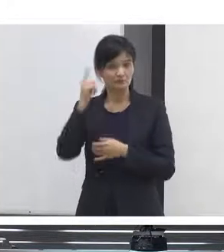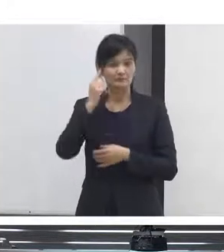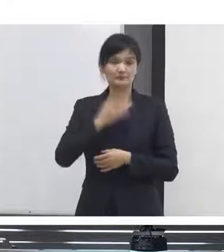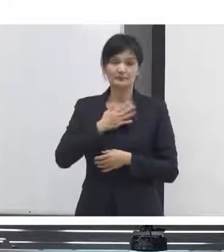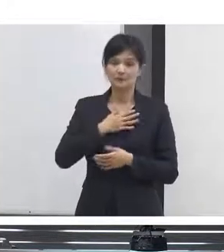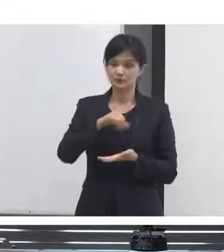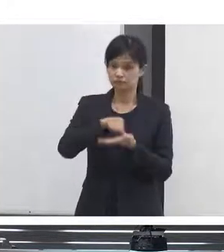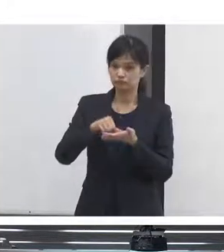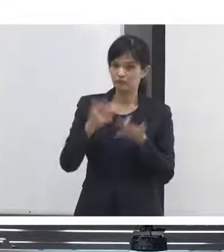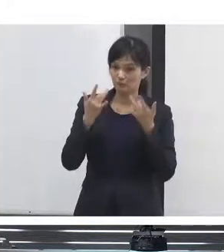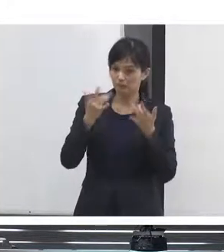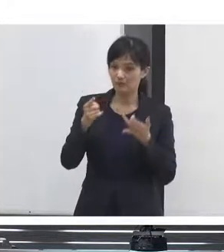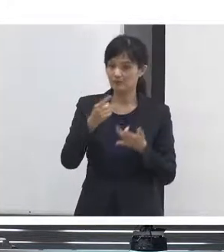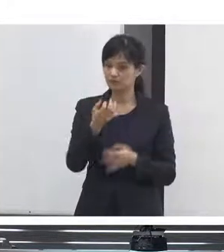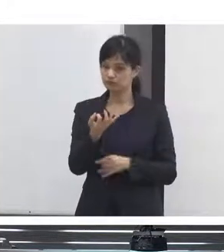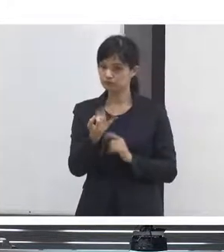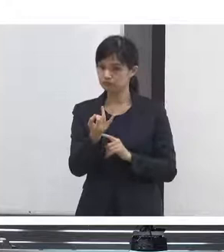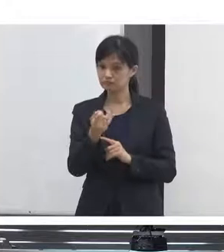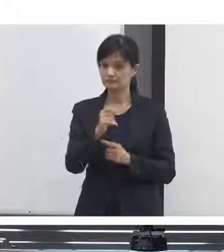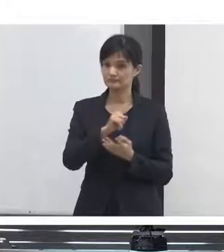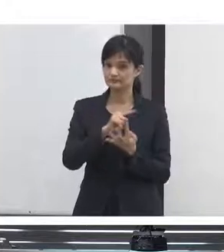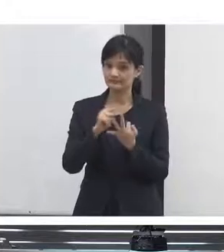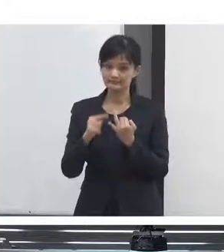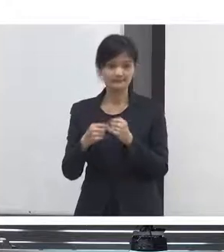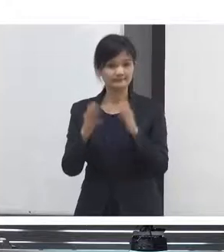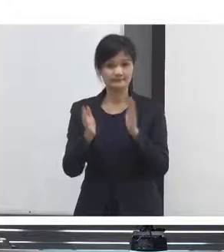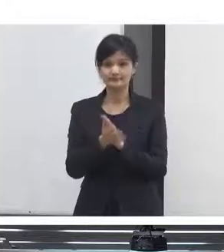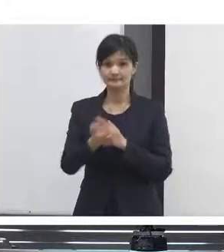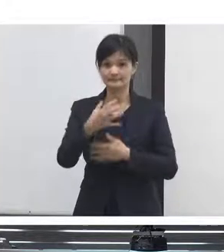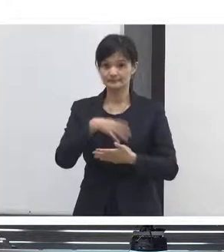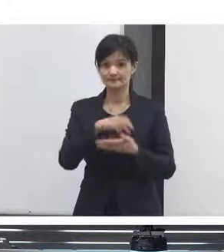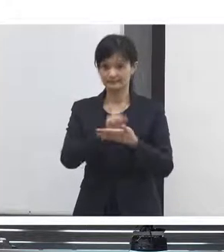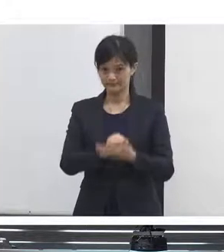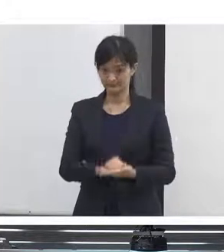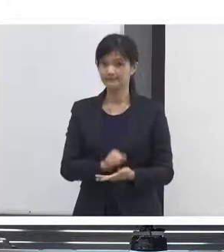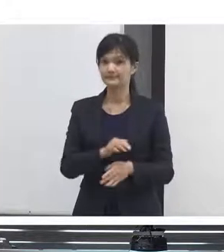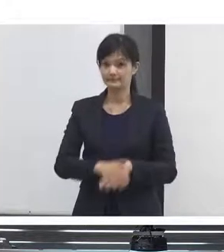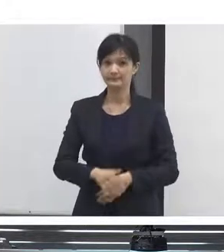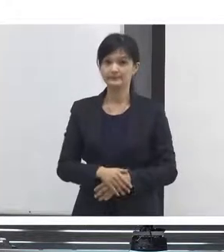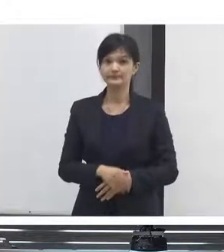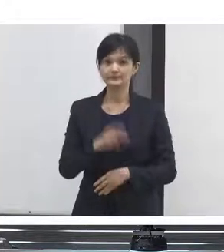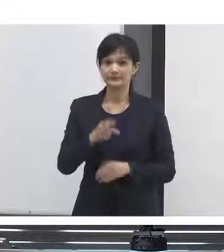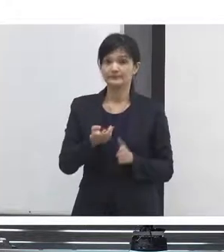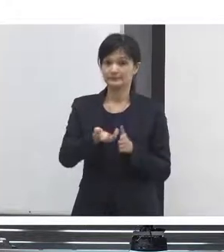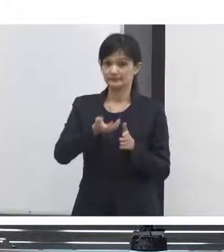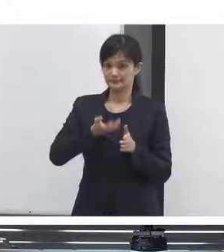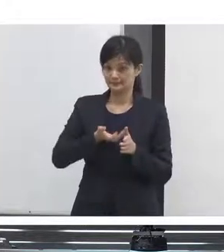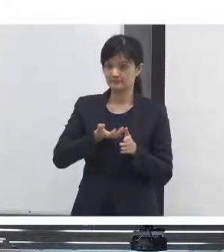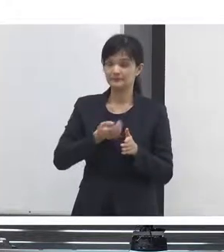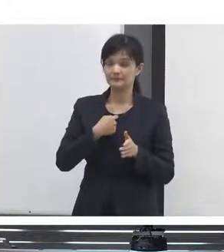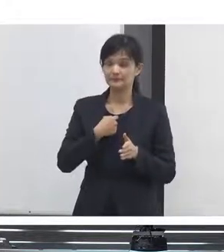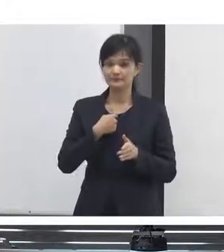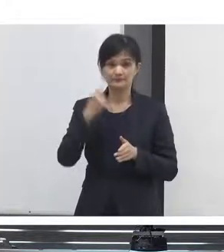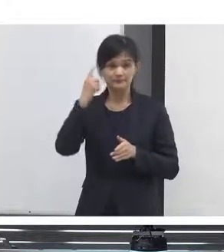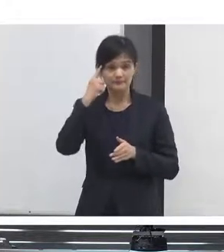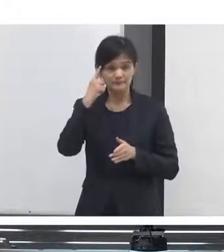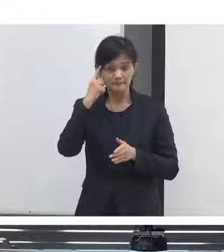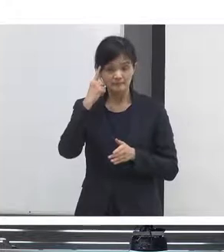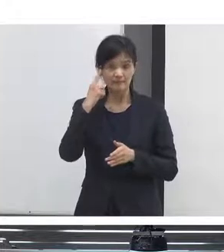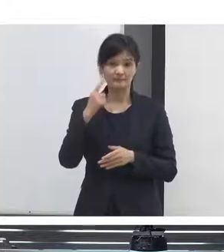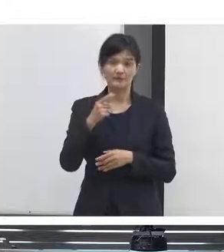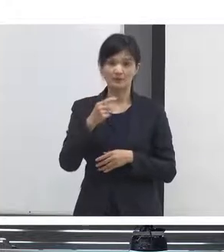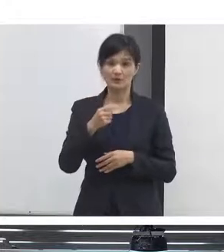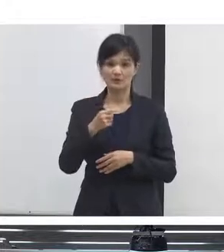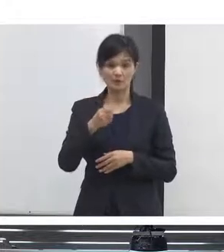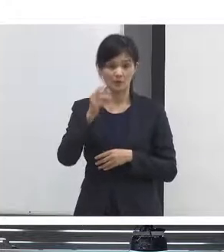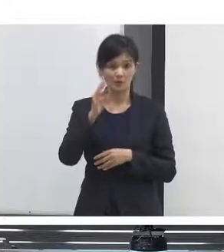跟它的产量的资讯哦，来做一个进一步的服务。那在前端的部分呢，是透过 browser 的方式嘛？那这 browser 呢，我们做一些处理，